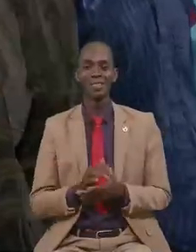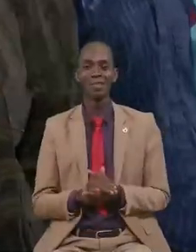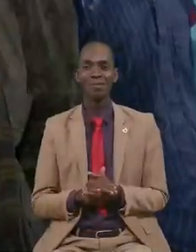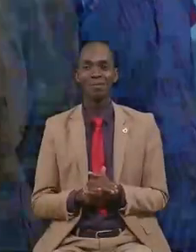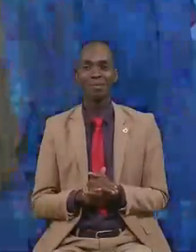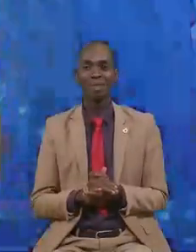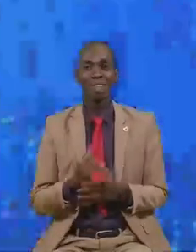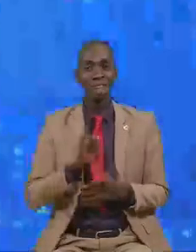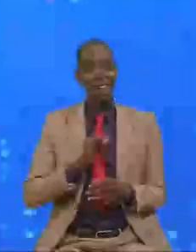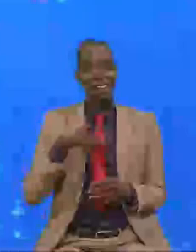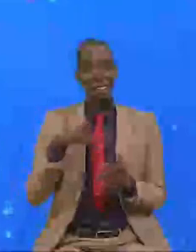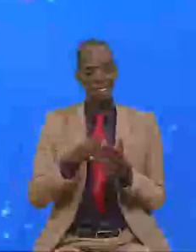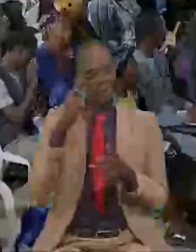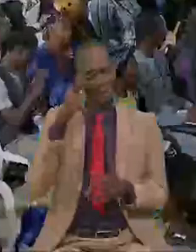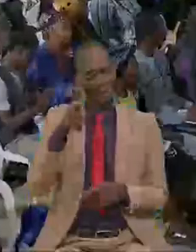Je le dis pour toi.